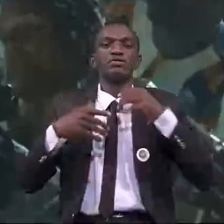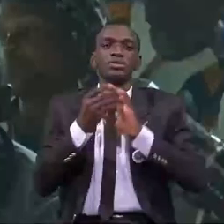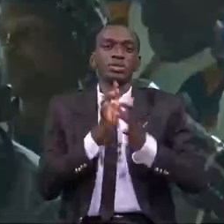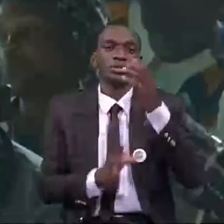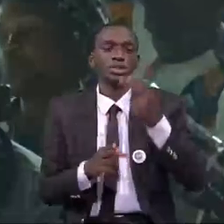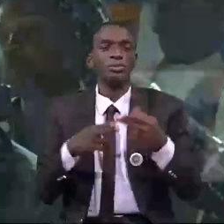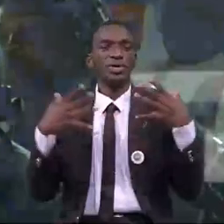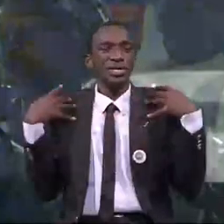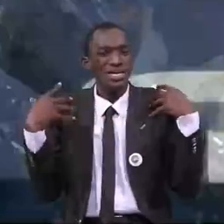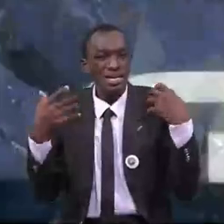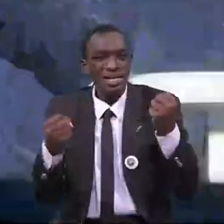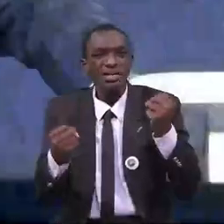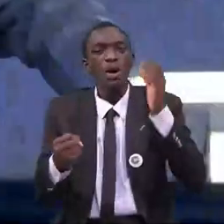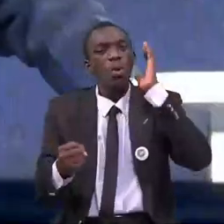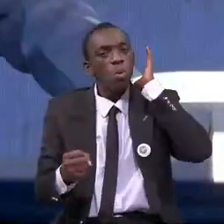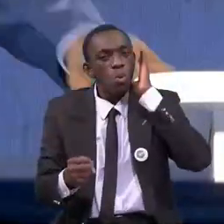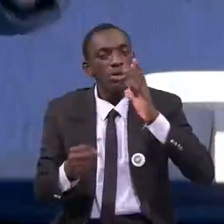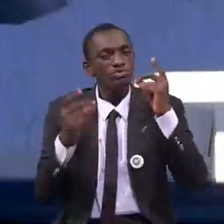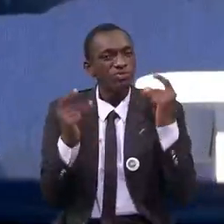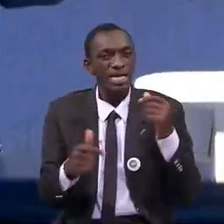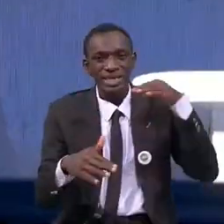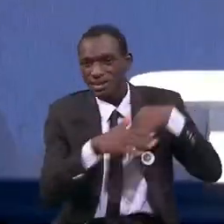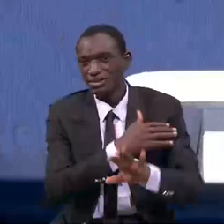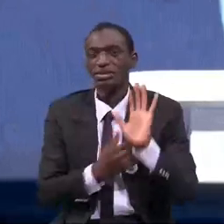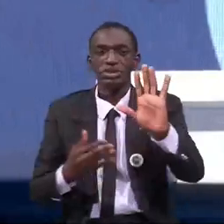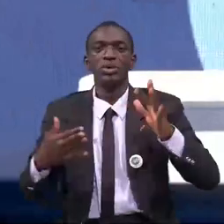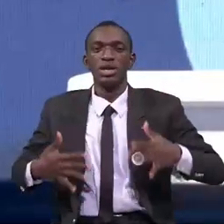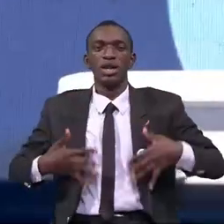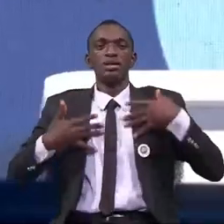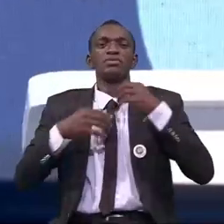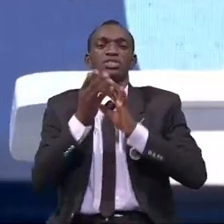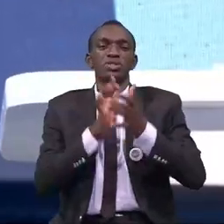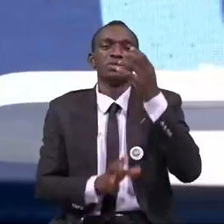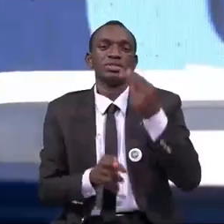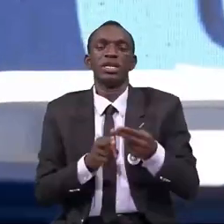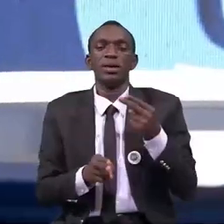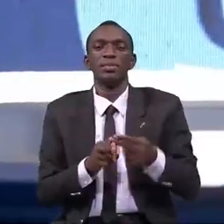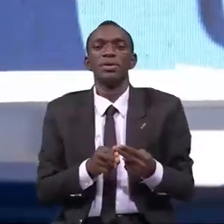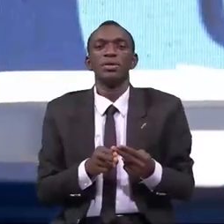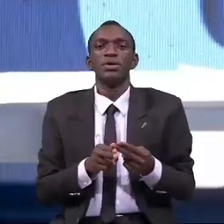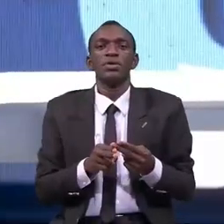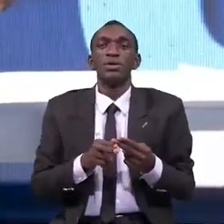dans votre vie la guérison va se précipiter pour entrer dans votre